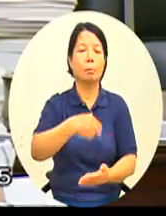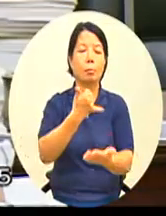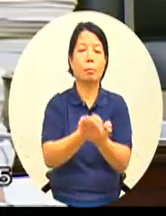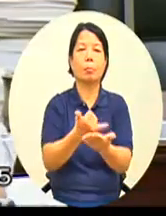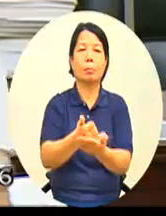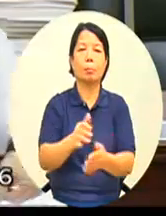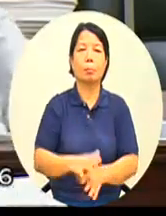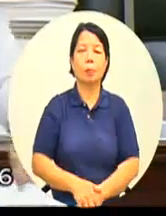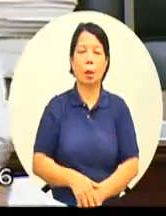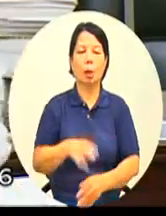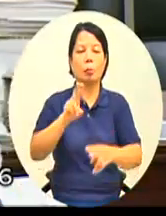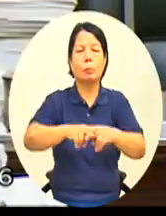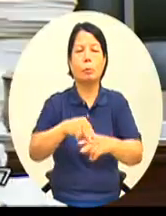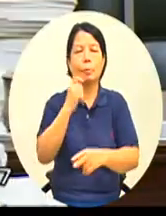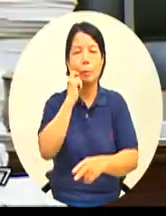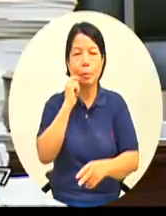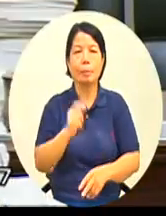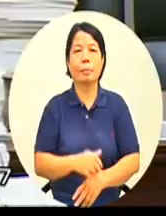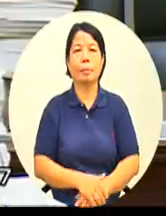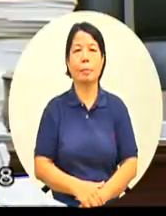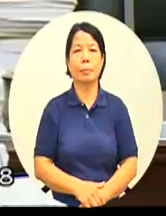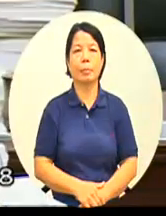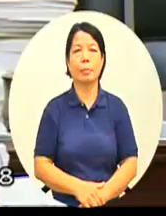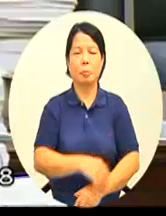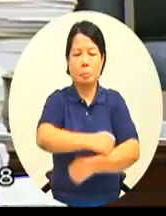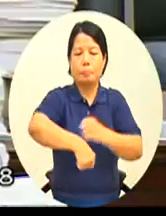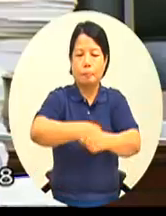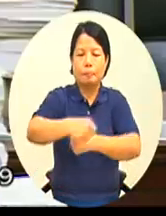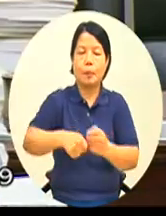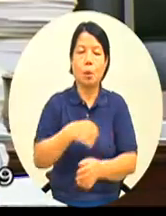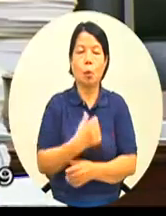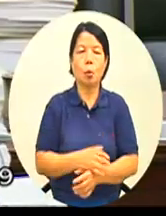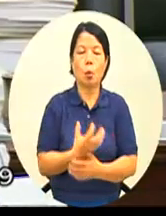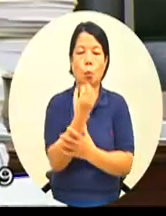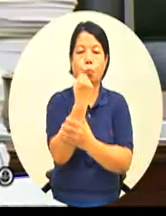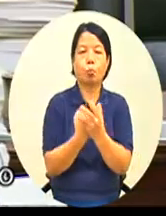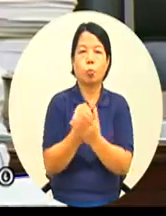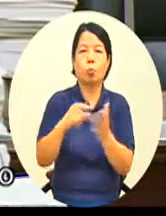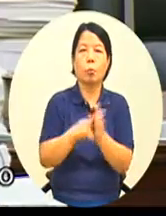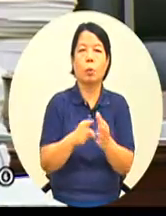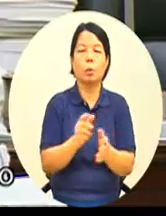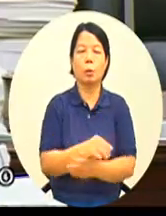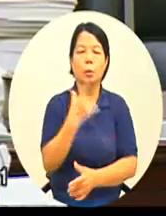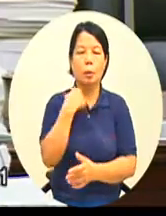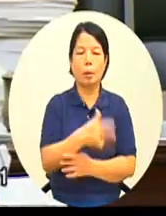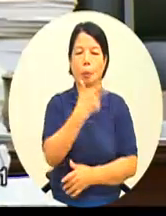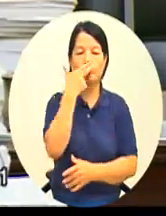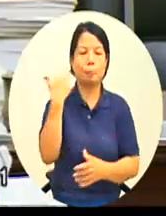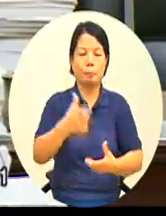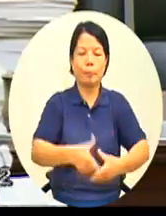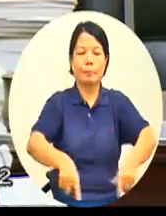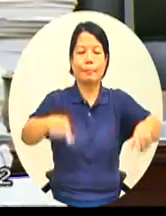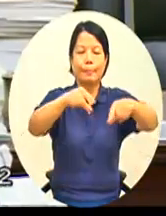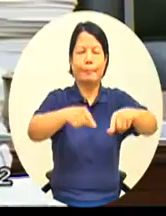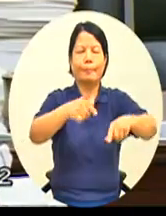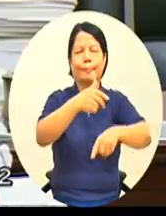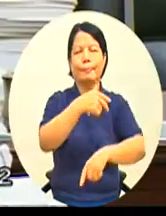袂住吼，崩嘞。啊，来放屎吼，便当吼，就有时候包包的，就包尿